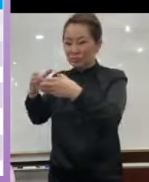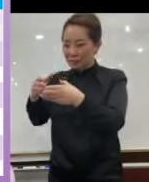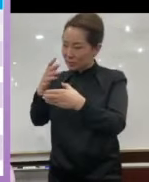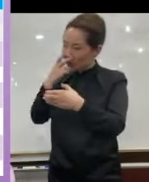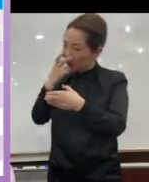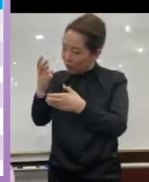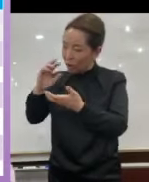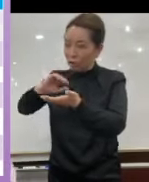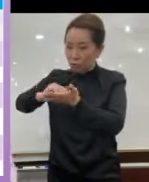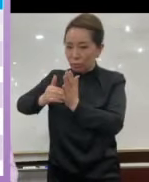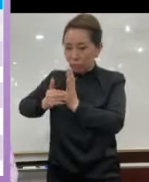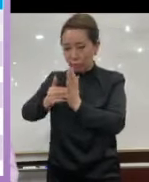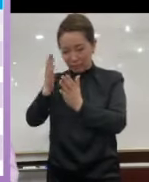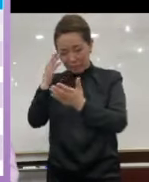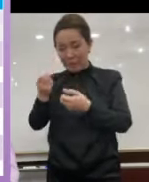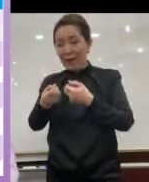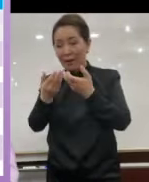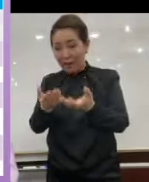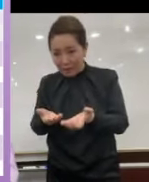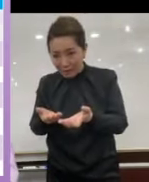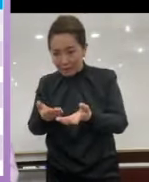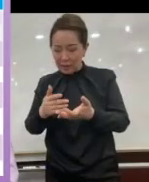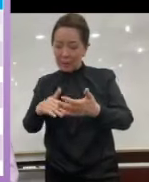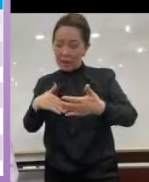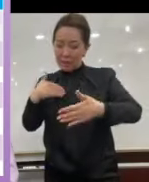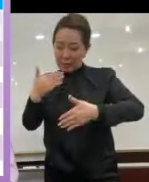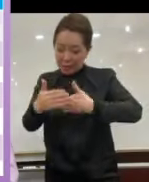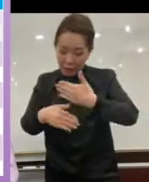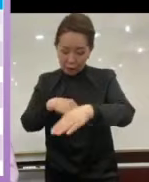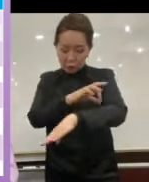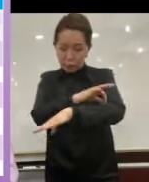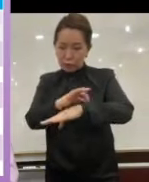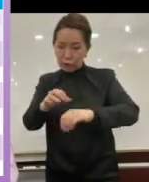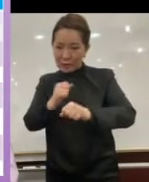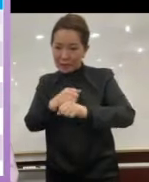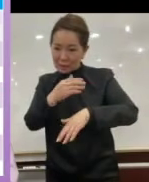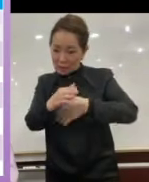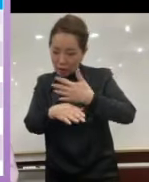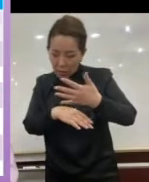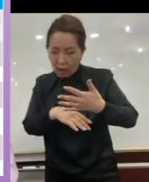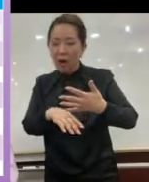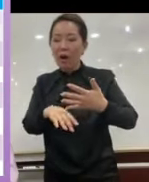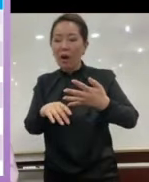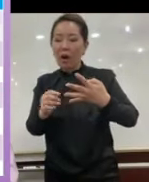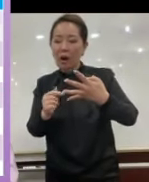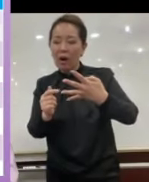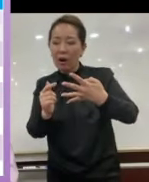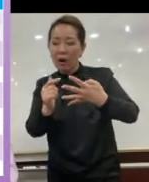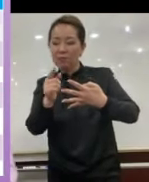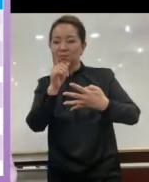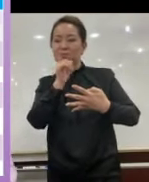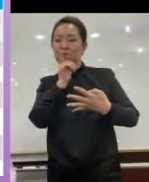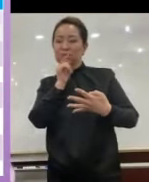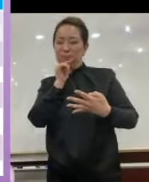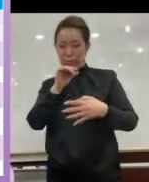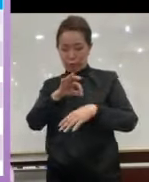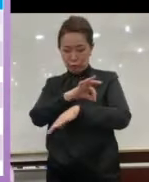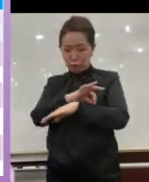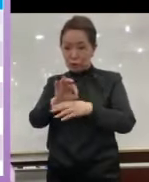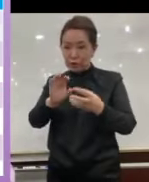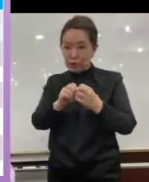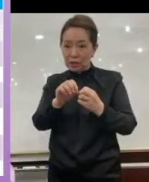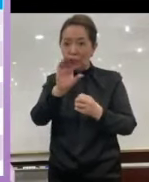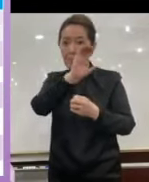төлөвлөн боловсруулан гаргаж ирээд яг одоо төслийн үйл ажиллагаа хэрэгжиж эхлэх үед яг төсөл хэрэгжүүлэгч нэгжүүд